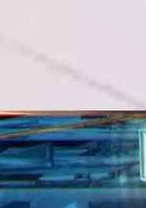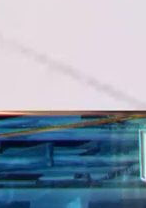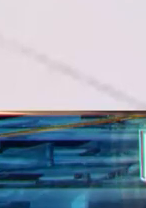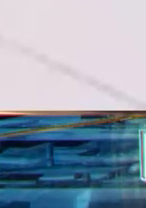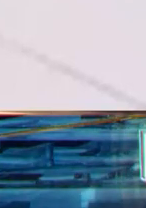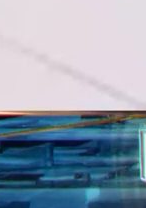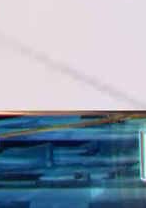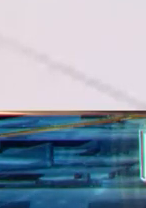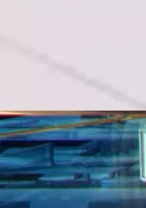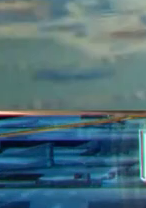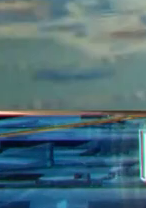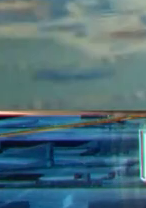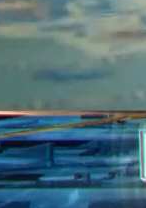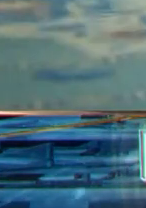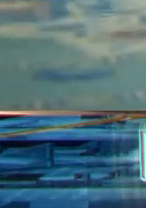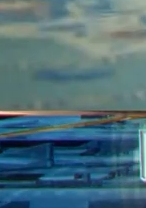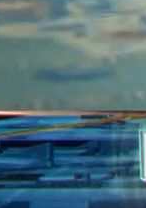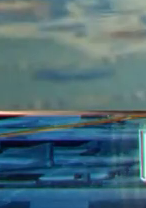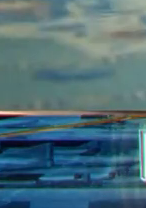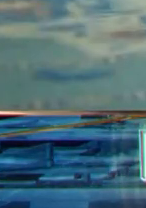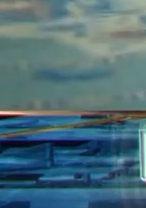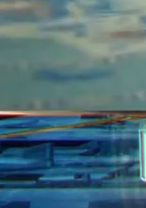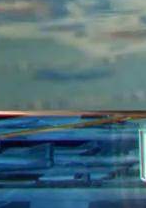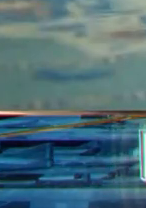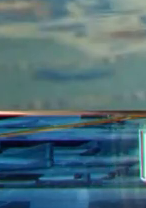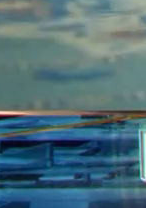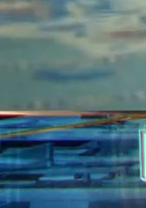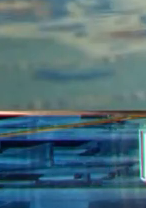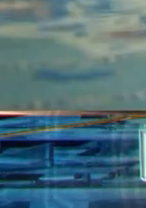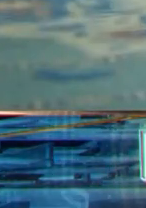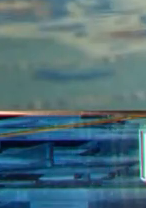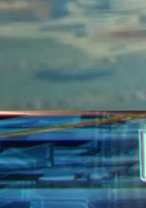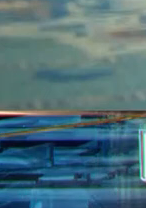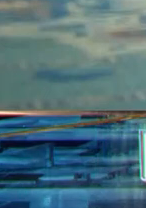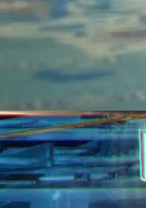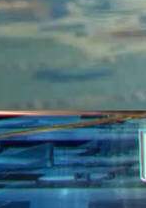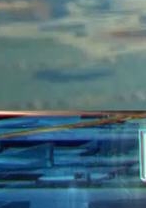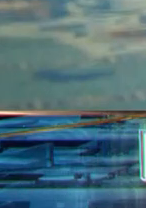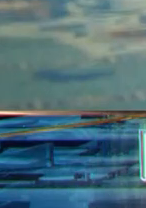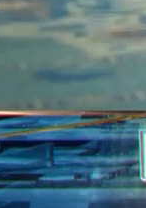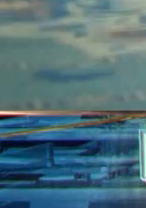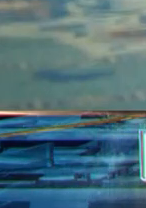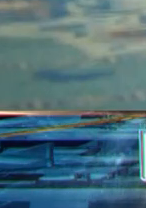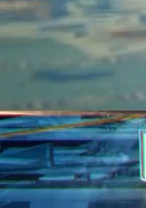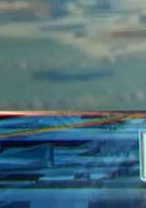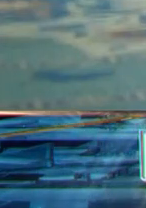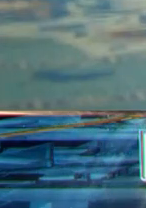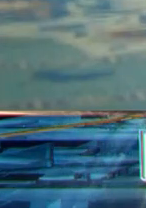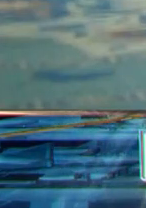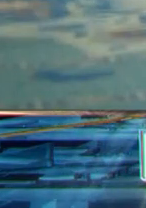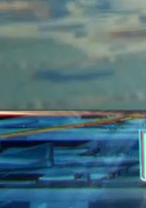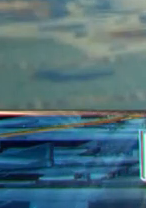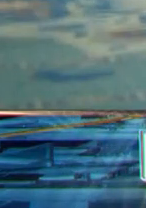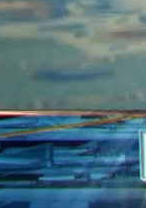өсіргендерге бейне үндеу жолдады. Қажет уақытта қажет көмекті жасау үлкен сауапты амалдардың біріне жатады.